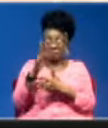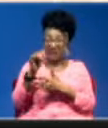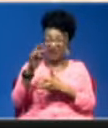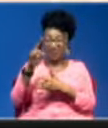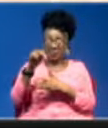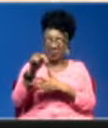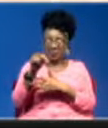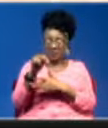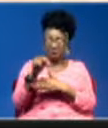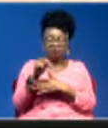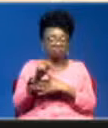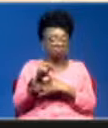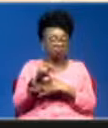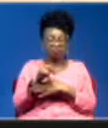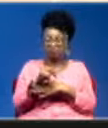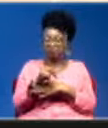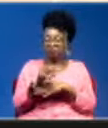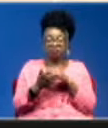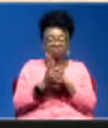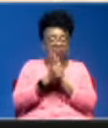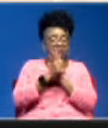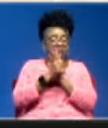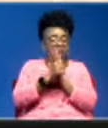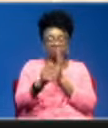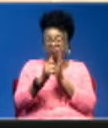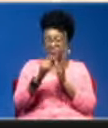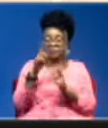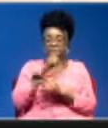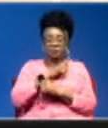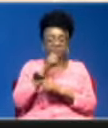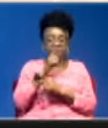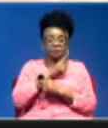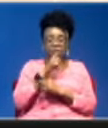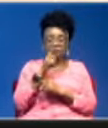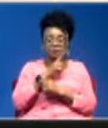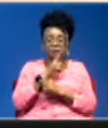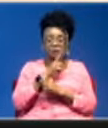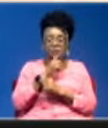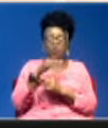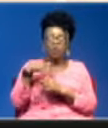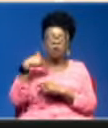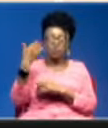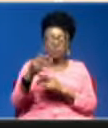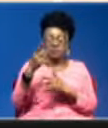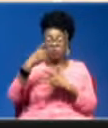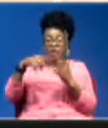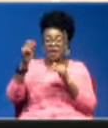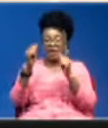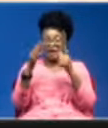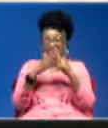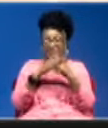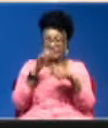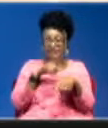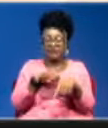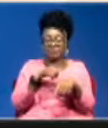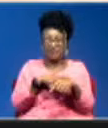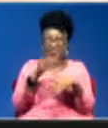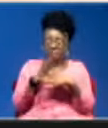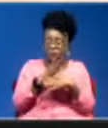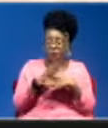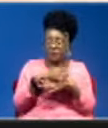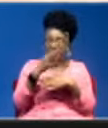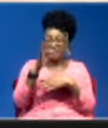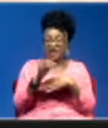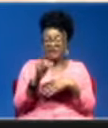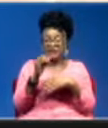haswa tukiangalia miongo mitatu hivi iliyopita. Wameweza kushinda mara 19 kati ya makala 30 ya mbio